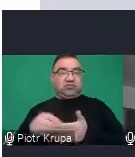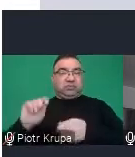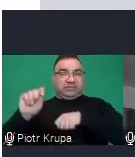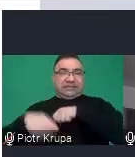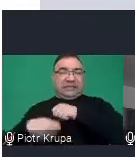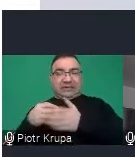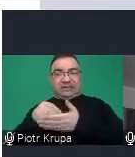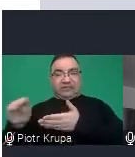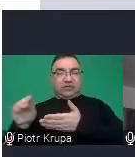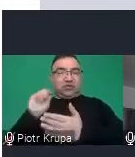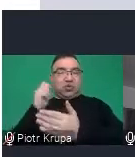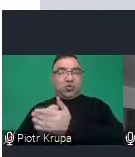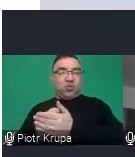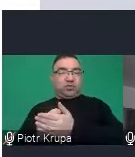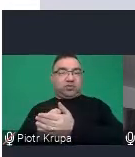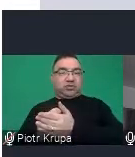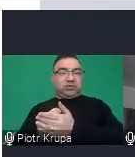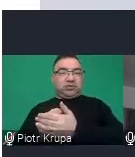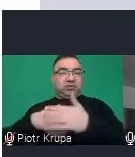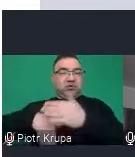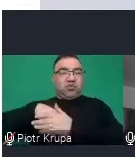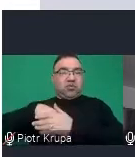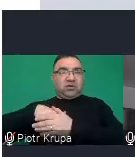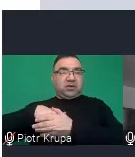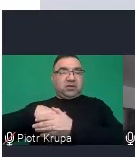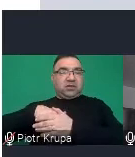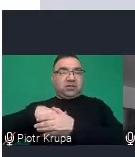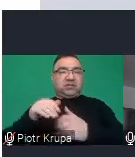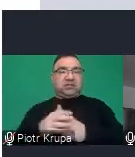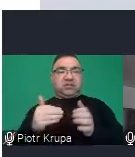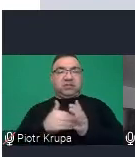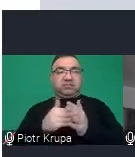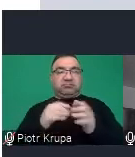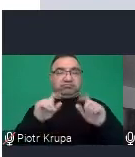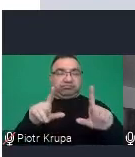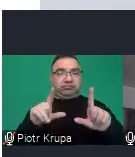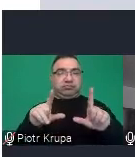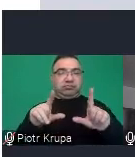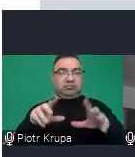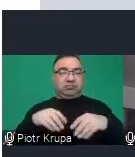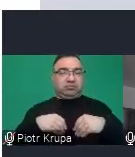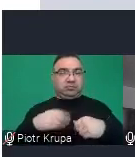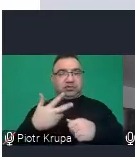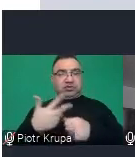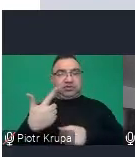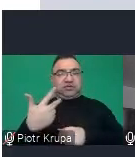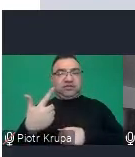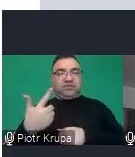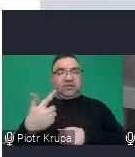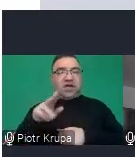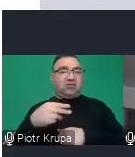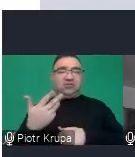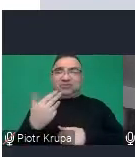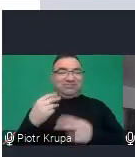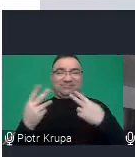nie będziemy musieli kupić tak dużo uprawnień. Ja na potrzeby tej prezentacji przyjąłem 32 euro, niestety to już jest